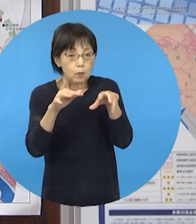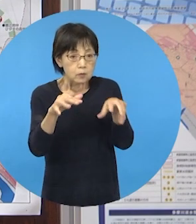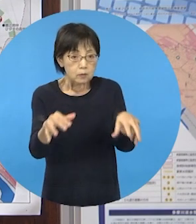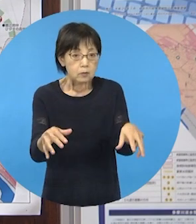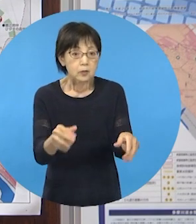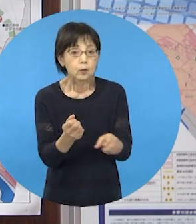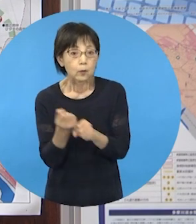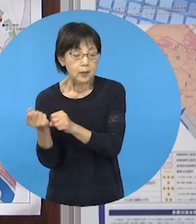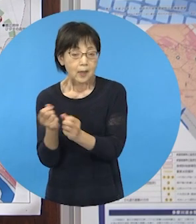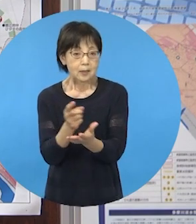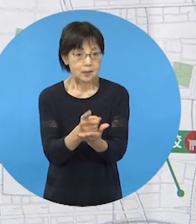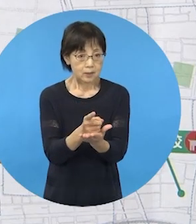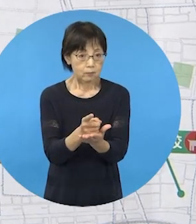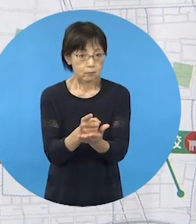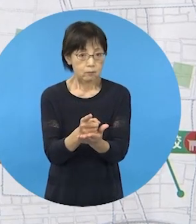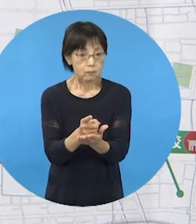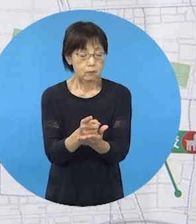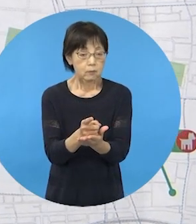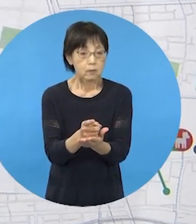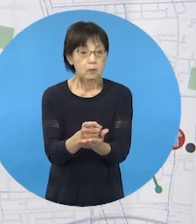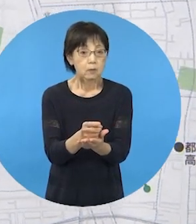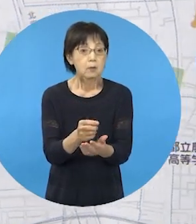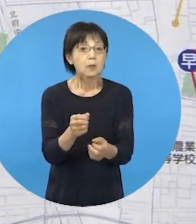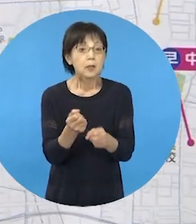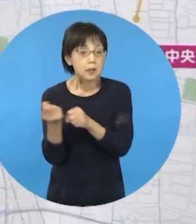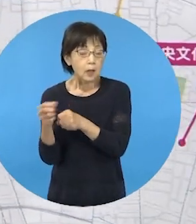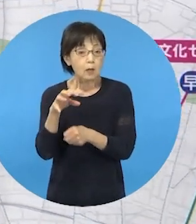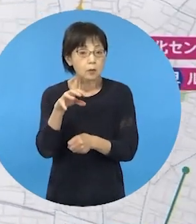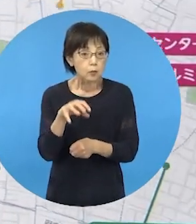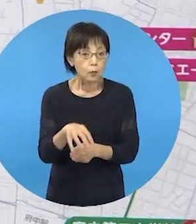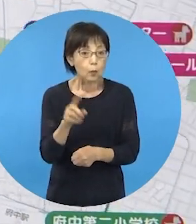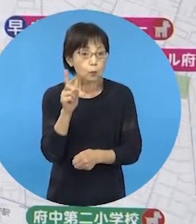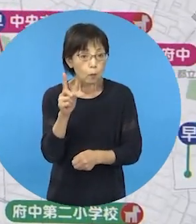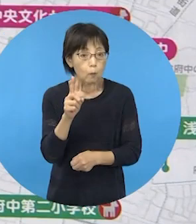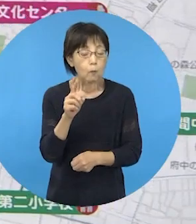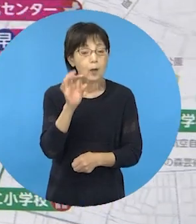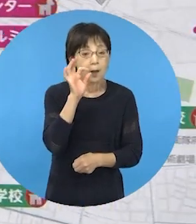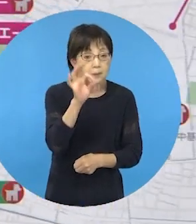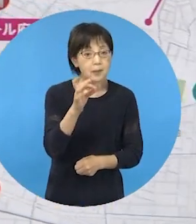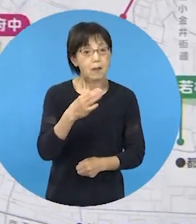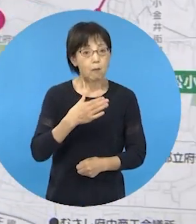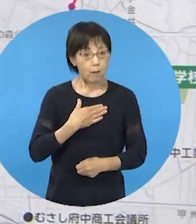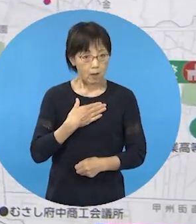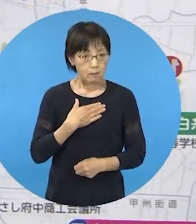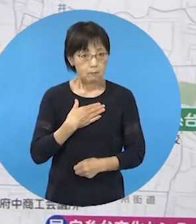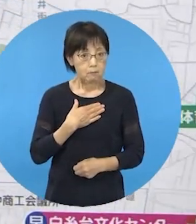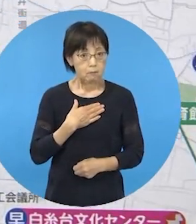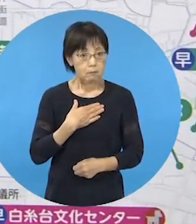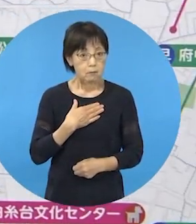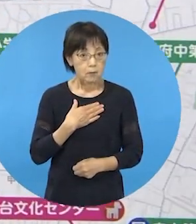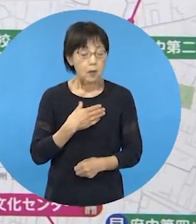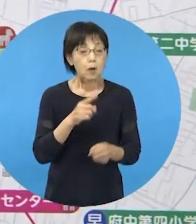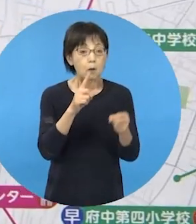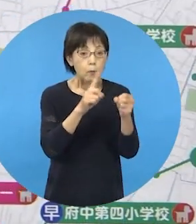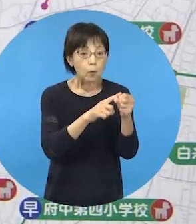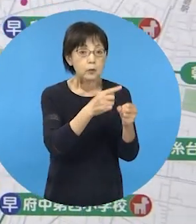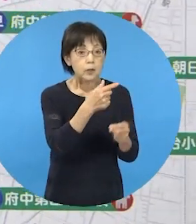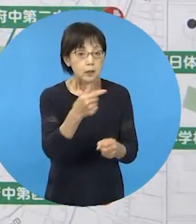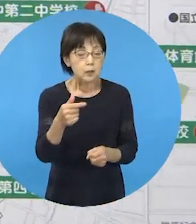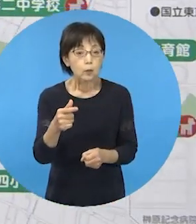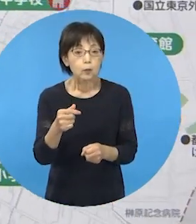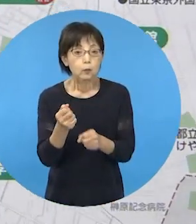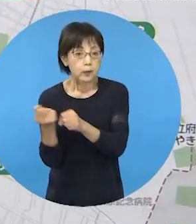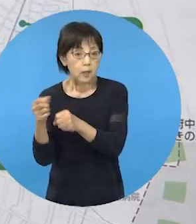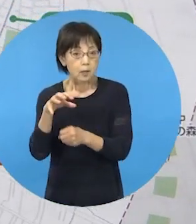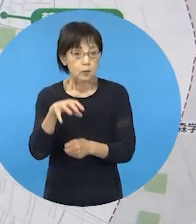を紹介しています。こちらには避難所の所在地や避難所の活用方法を確認